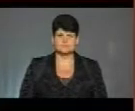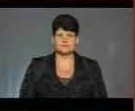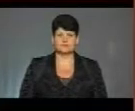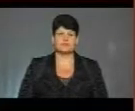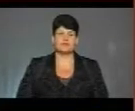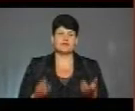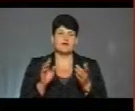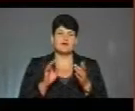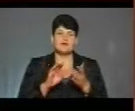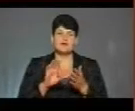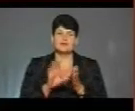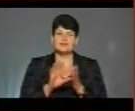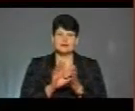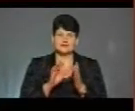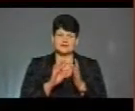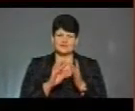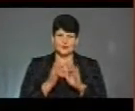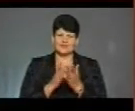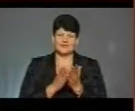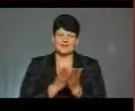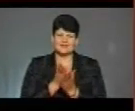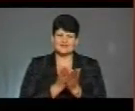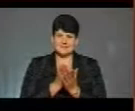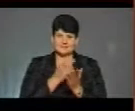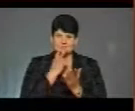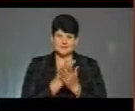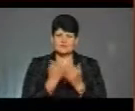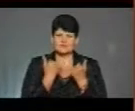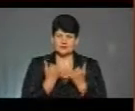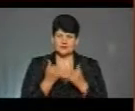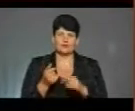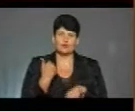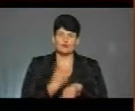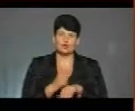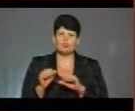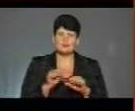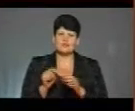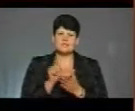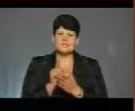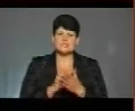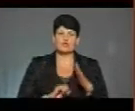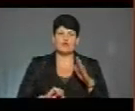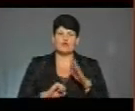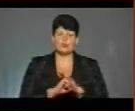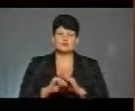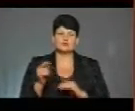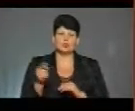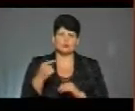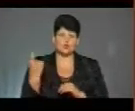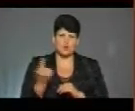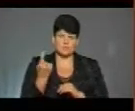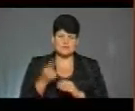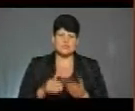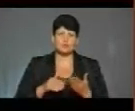Електронний сервіс для оформлення пенсії в один дотик презентували сьогодні в Головному управлінні Пенсійного фонду Тернопільської області.